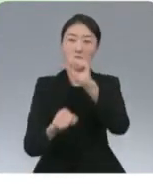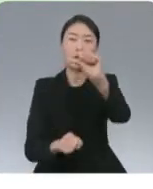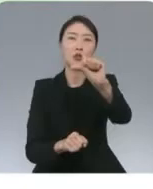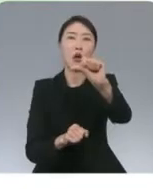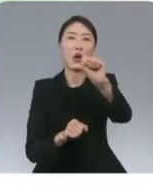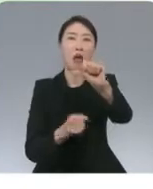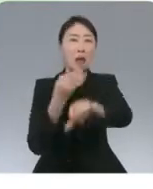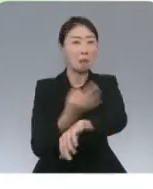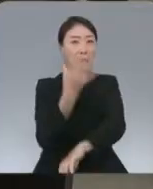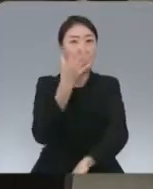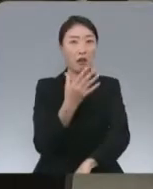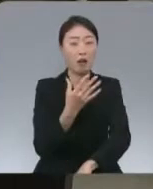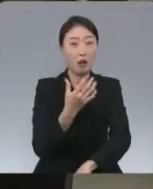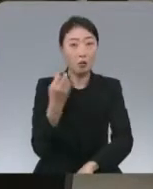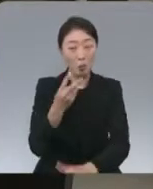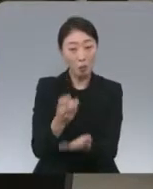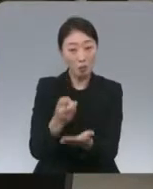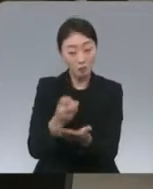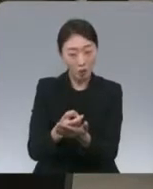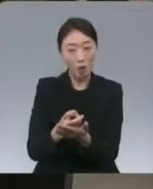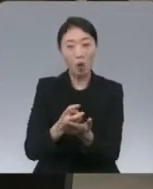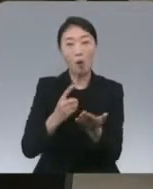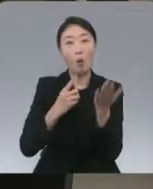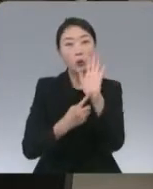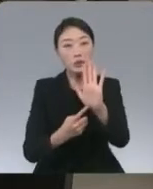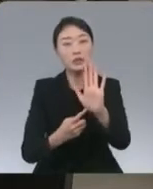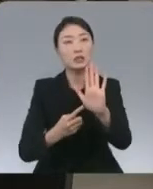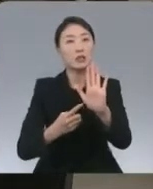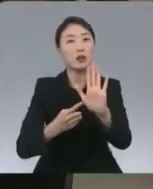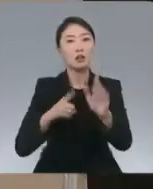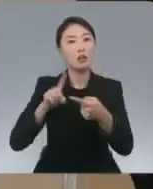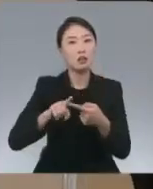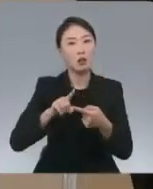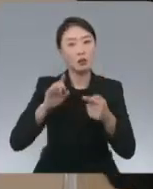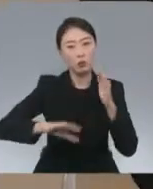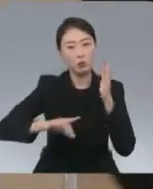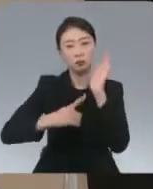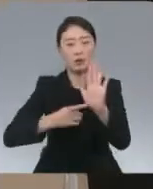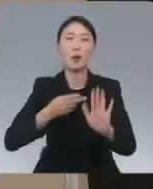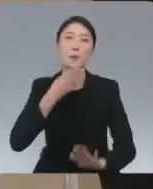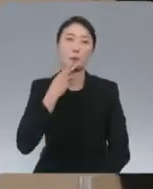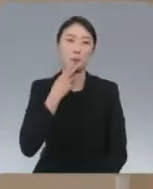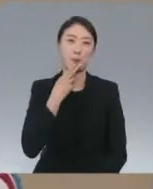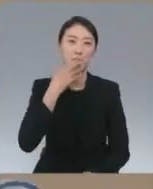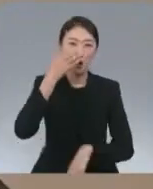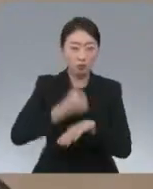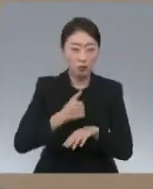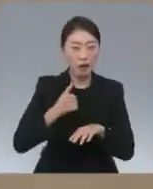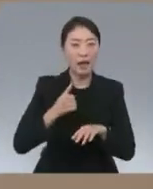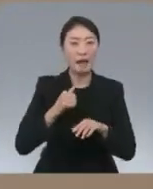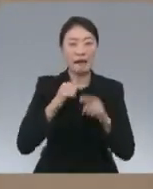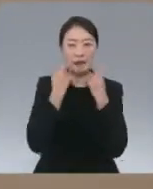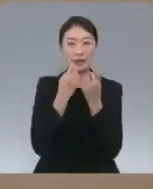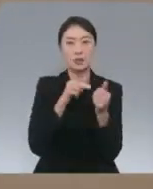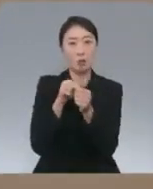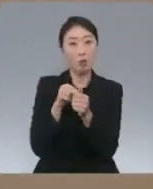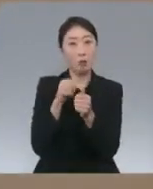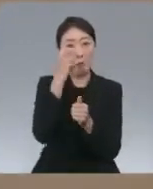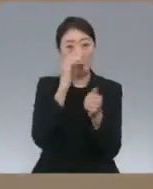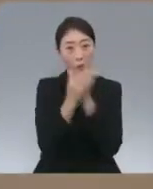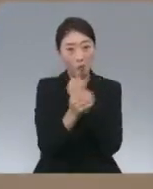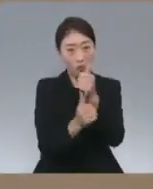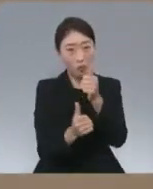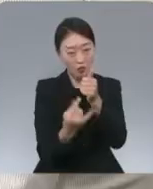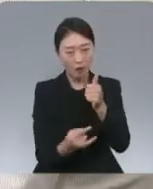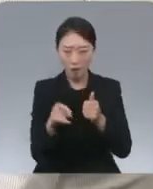nhân Hàn Quốc nhận định cách thức hướng dẫn như vậy của hai hãng là không rõ ràng Hoặc có thể khiến người dùng Hỗn Loạn tức google và Meta không thông báo